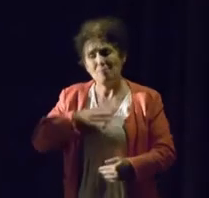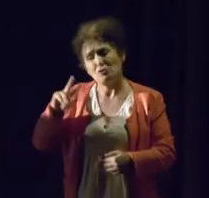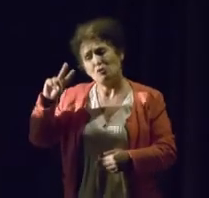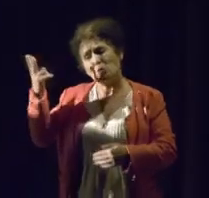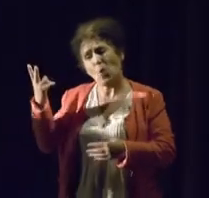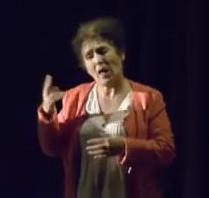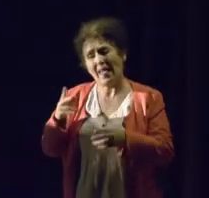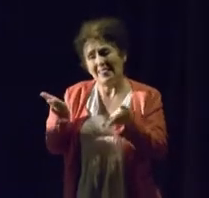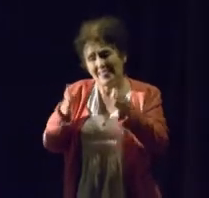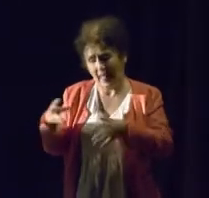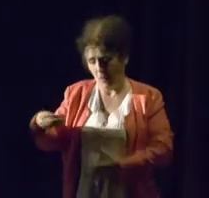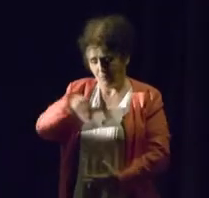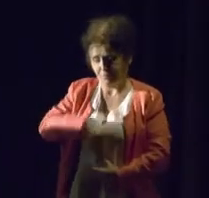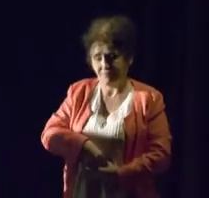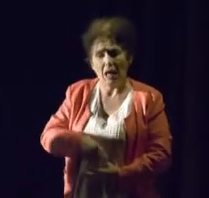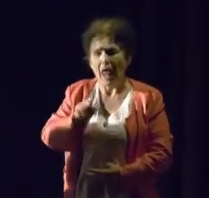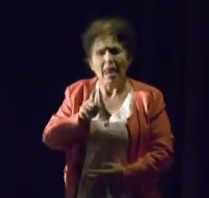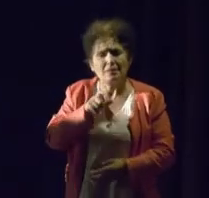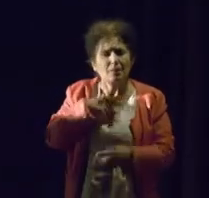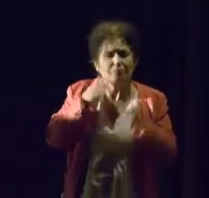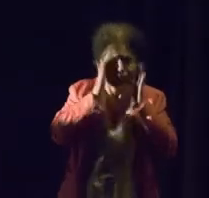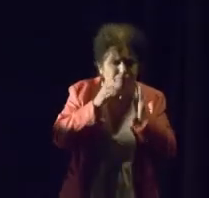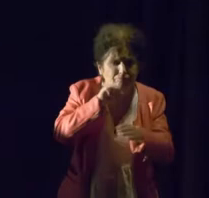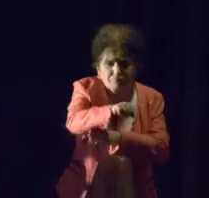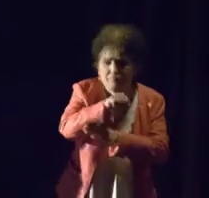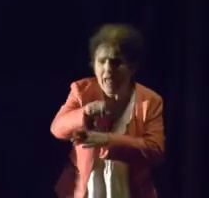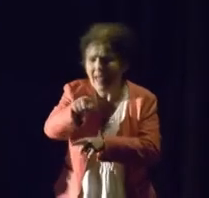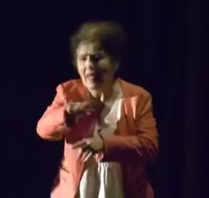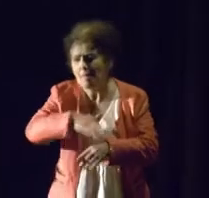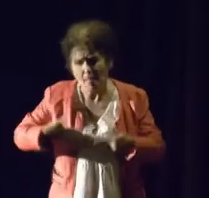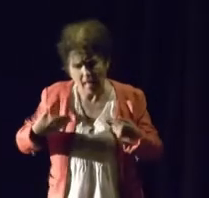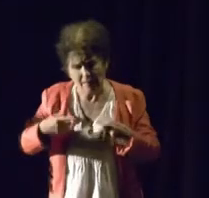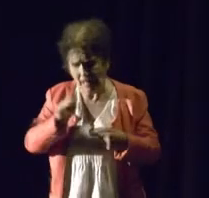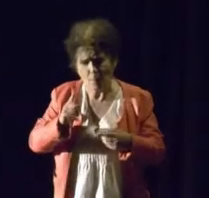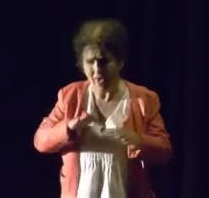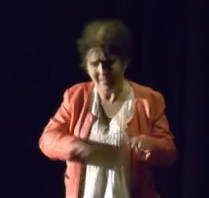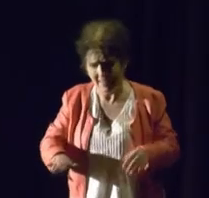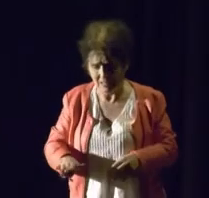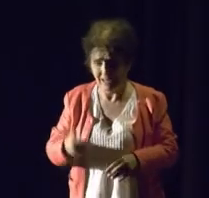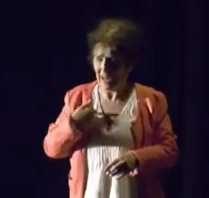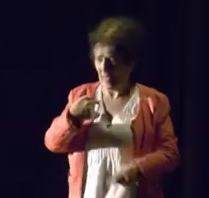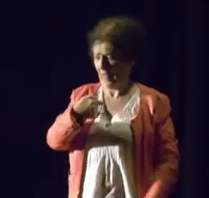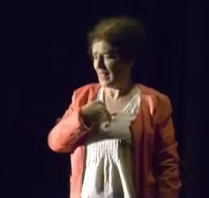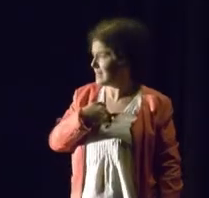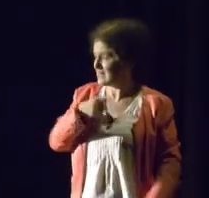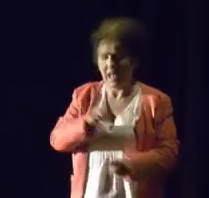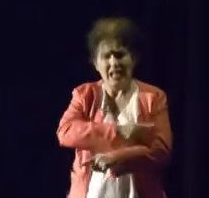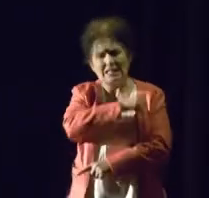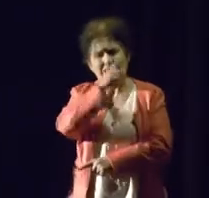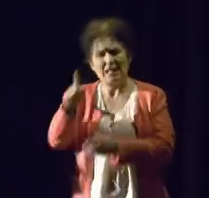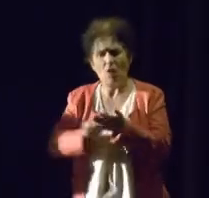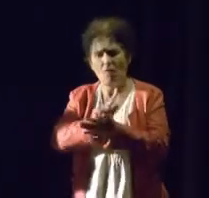тело. Ја не сакам да ги убедам тука младите да немаат деца и слично, ама да ви кажам, јас цело